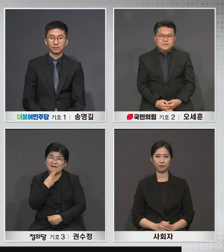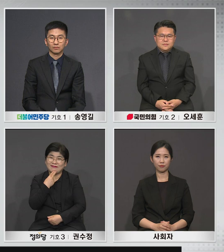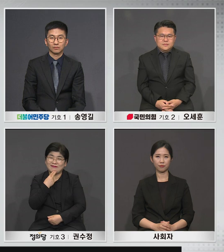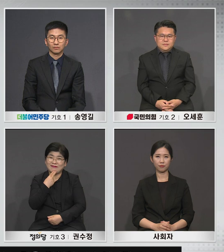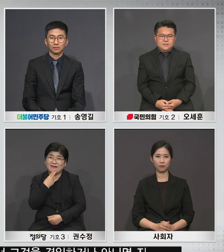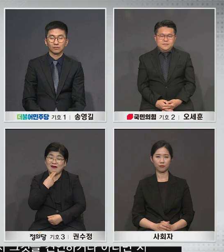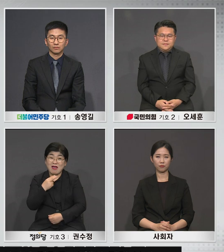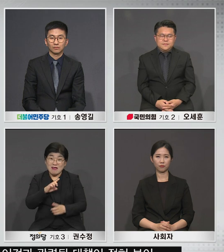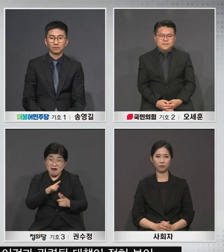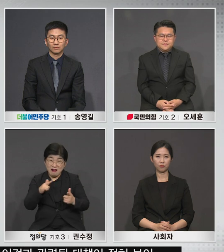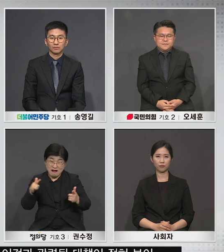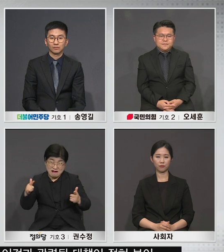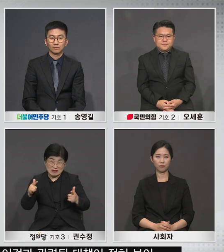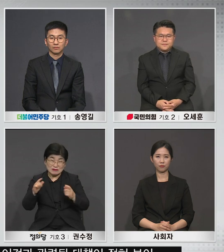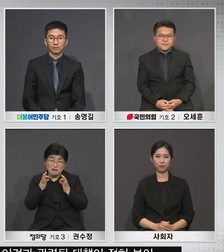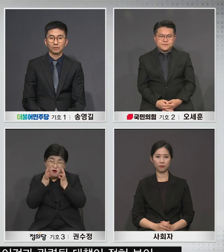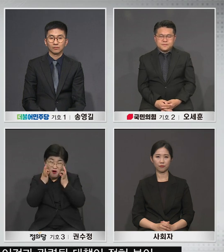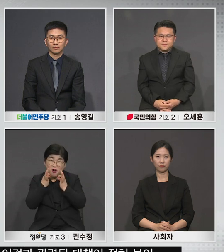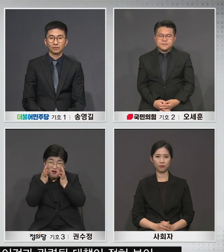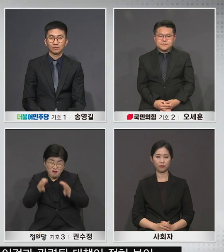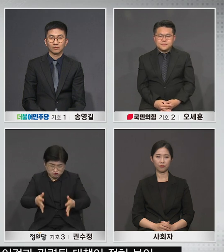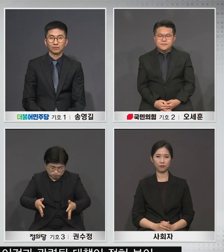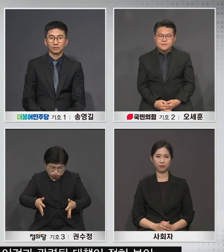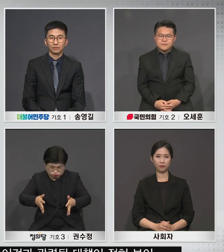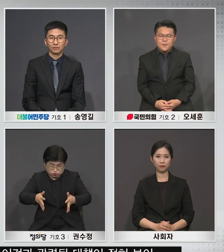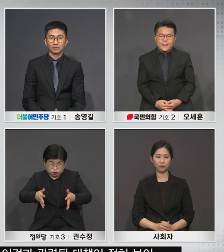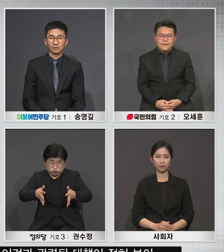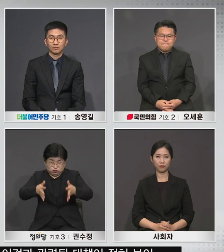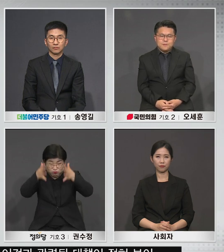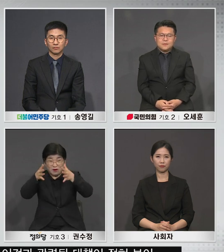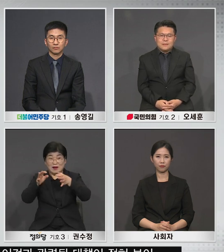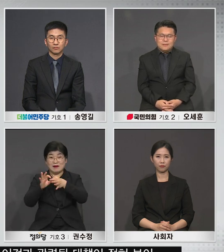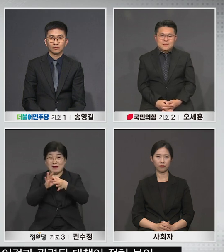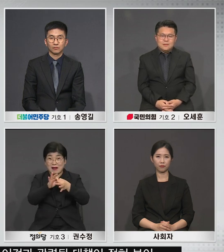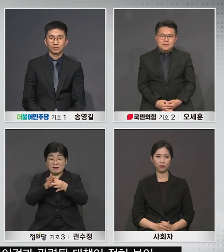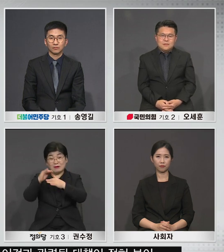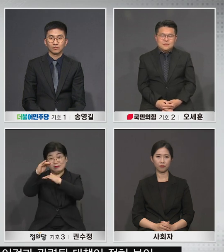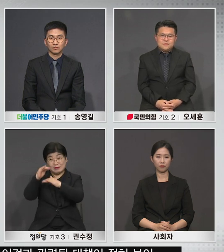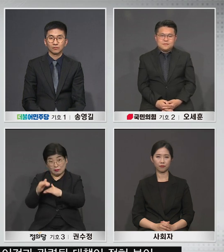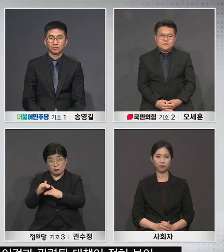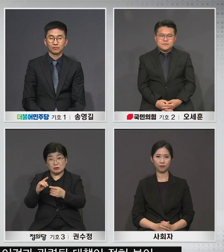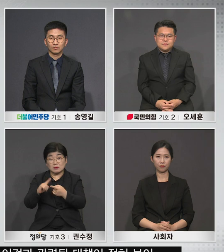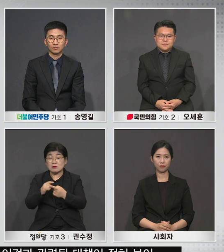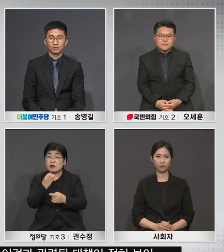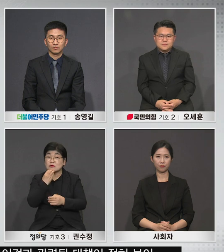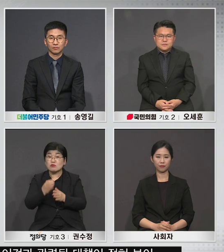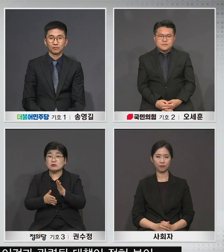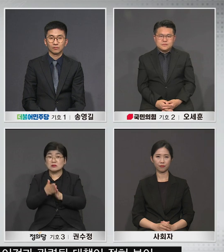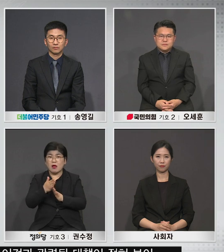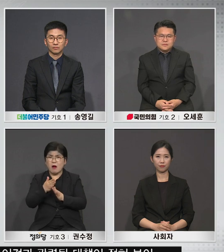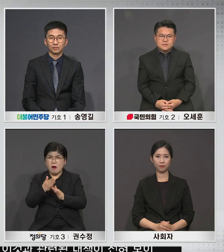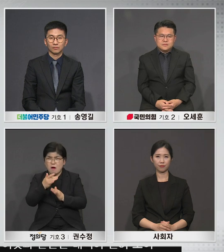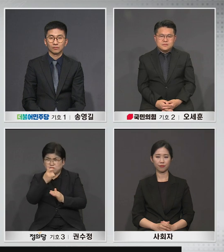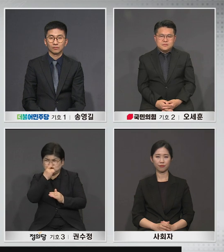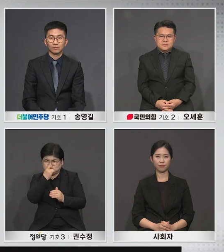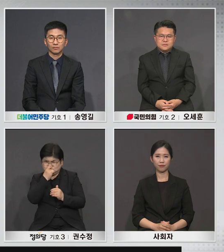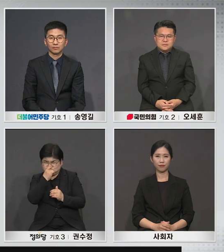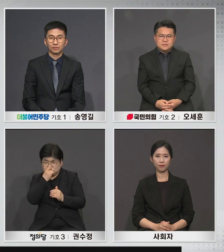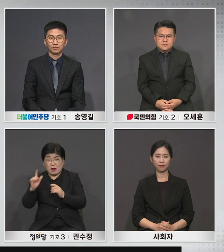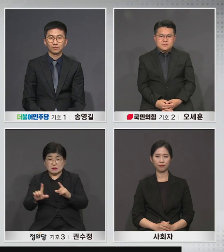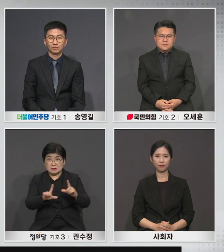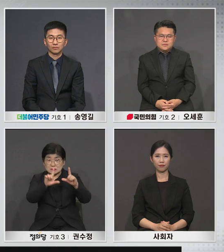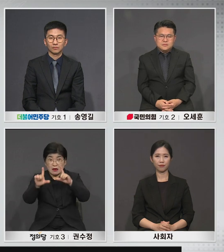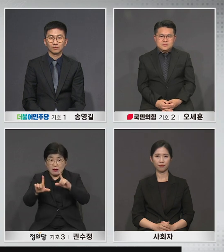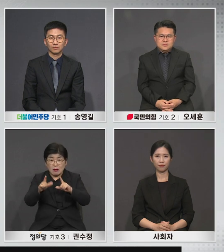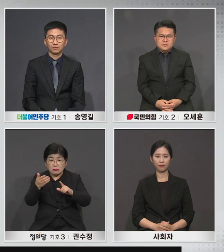에너지를 투입해야 되는 이렇게 높게 짓는 용적률과 관련된 사안들을 지금 서울시에 과미라되어 있는 상태에서 특히나 이